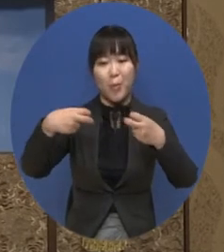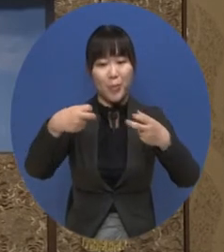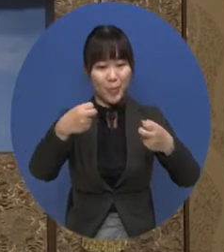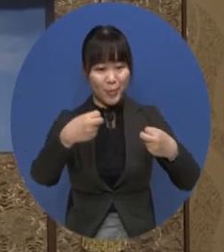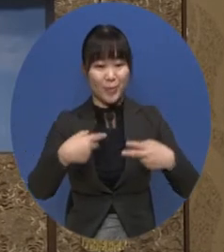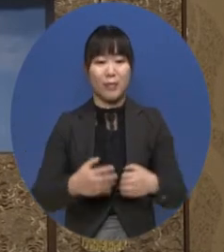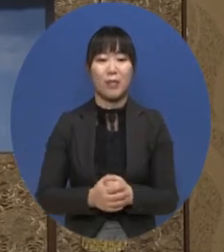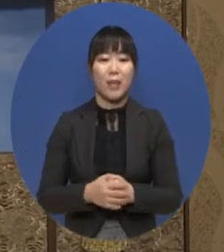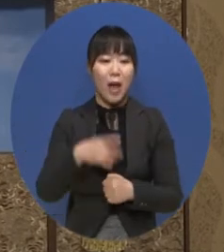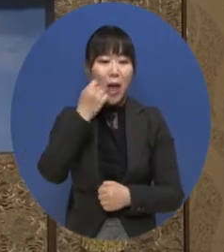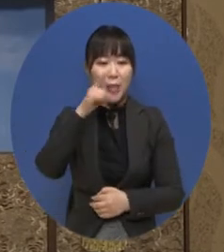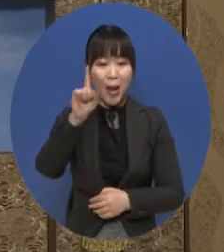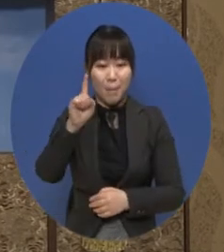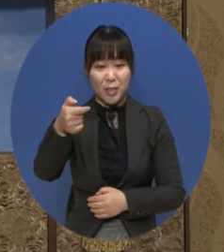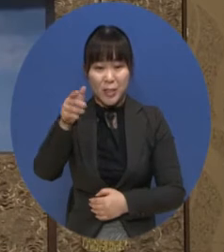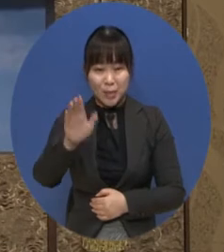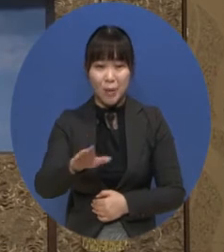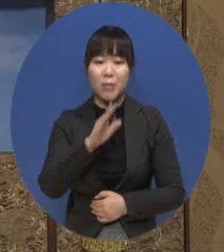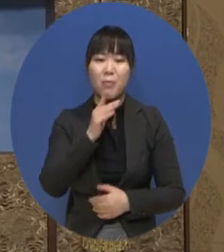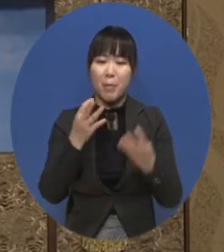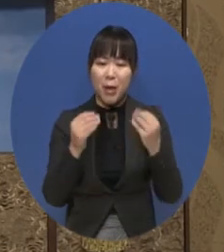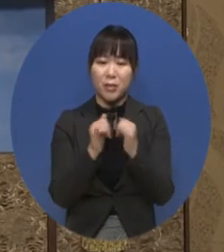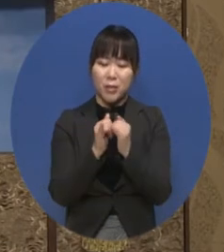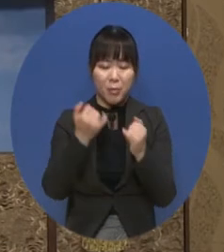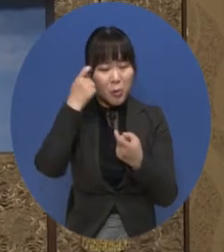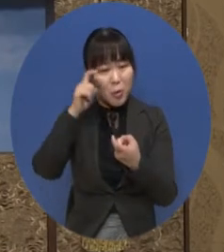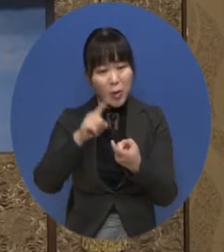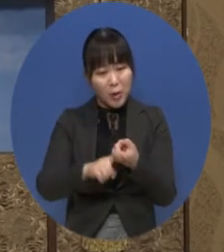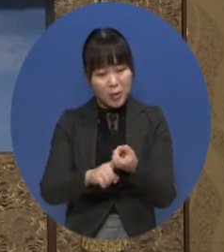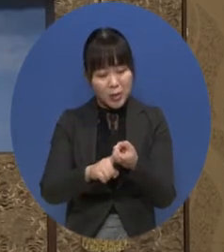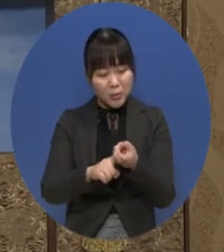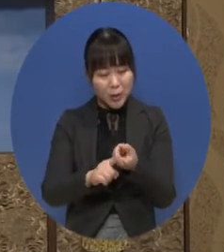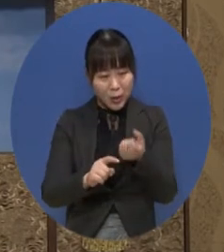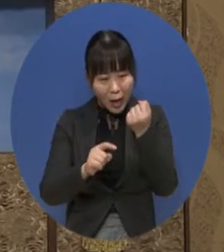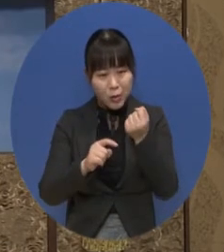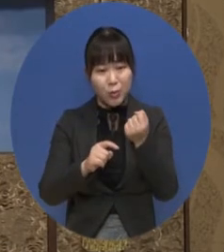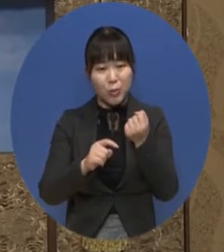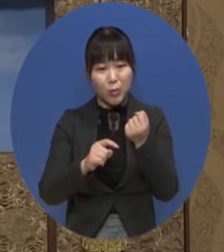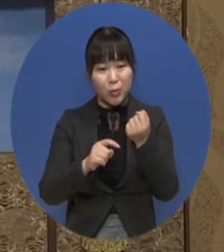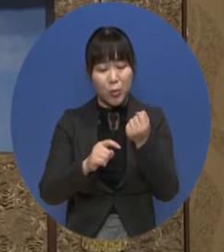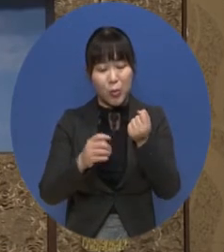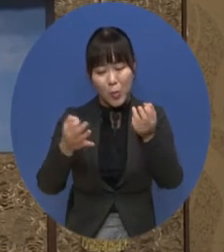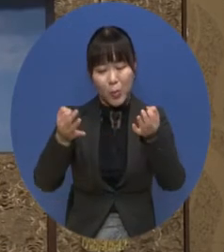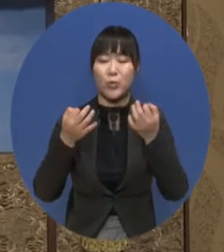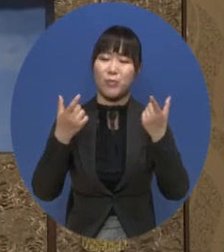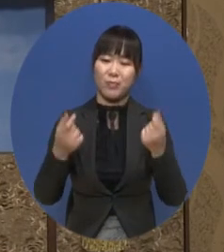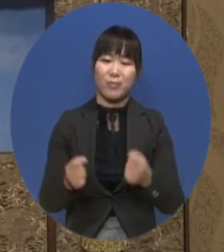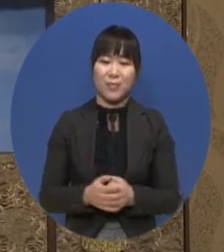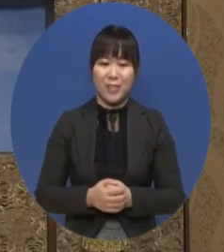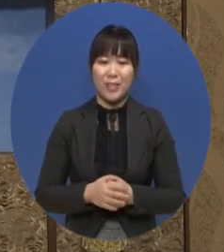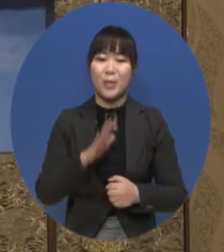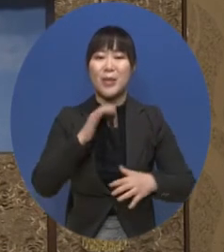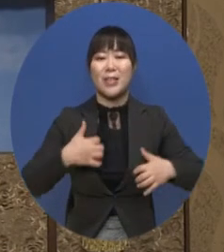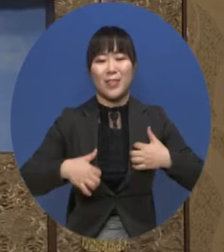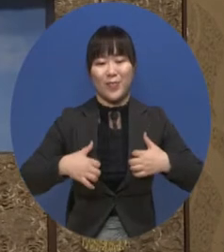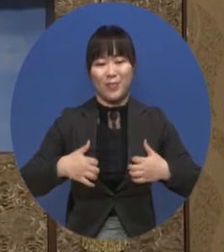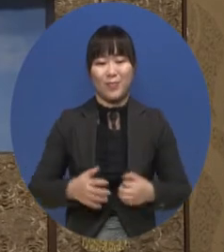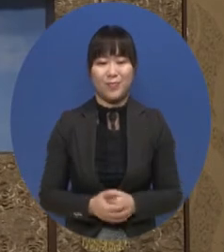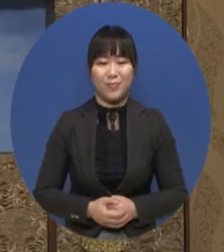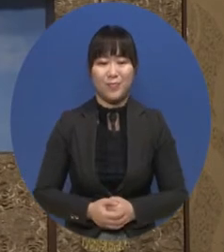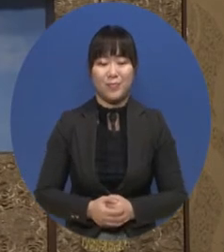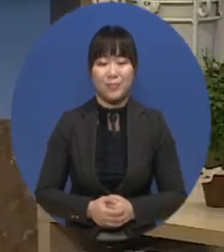계시고요. 한 달에 한 번이지만 네. 많은 사람들이 관심을 갖고 지켜봐 주시는 것 같아요. 그래서 즐겁게 하고 있어요.